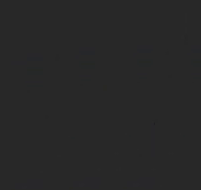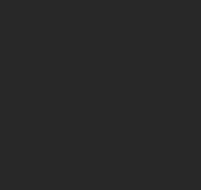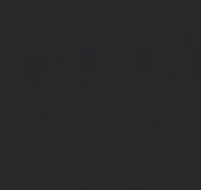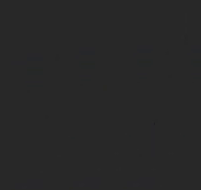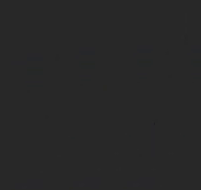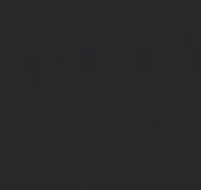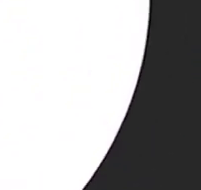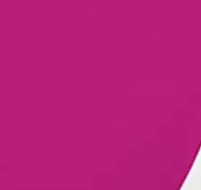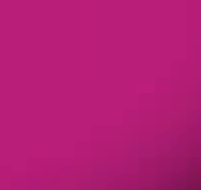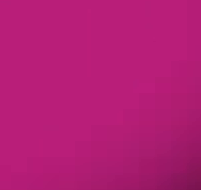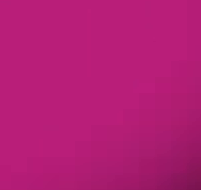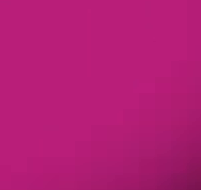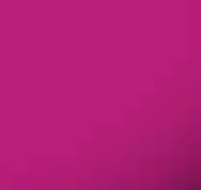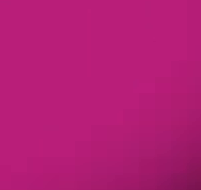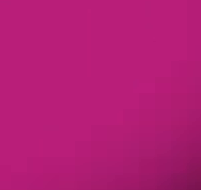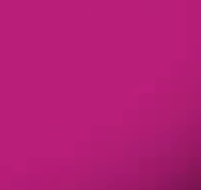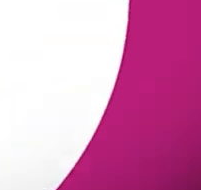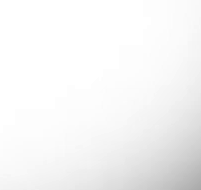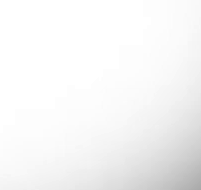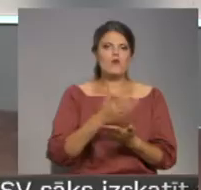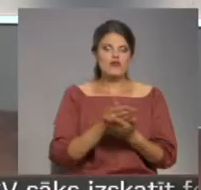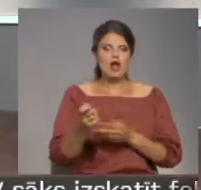Re! Viss ēters ir te!